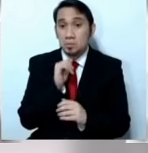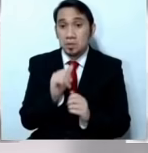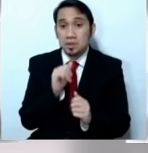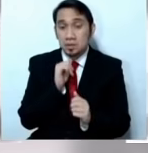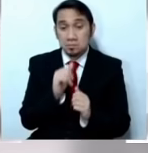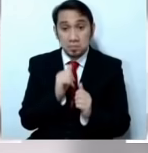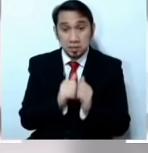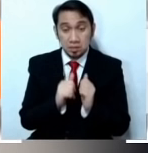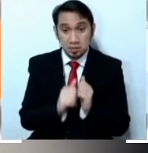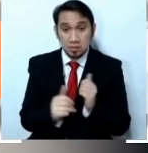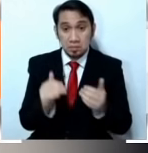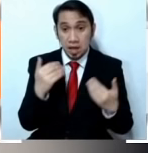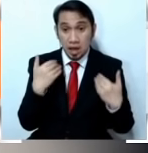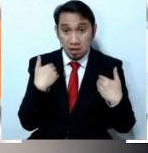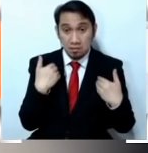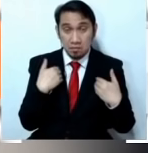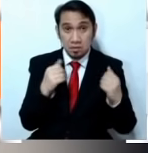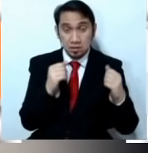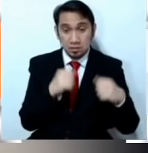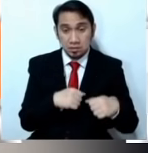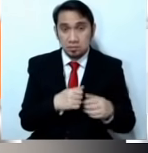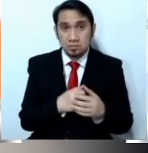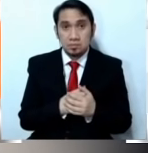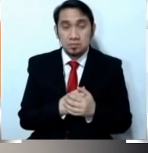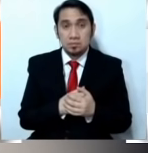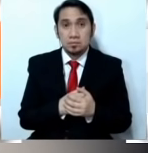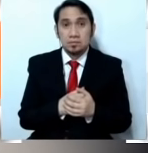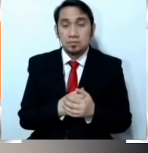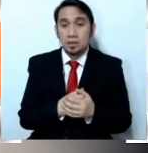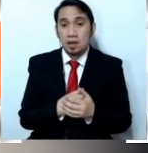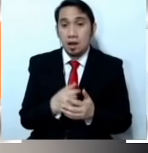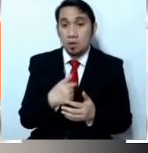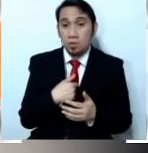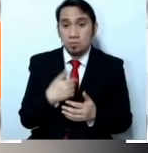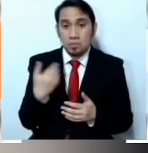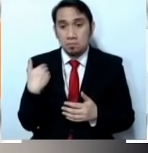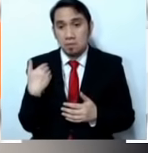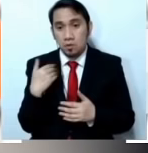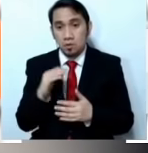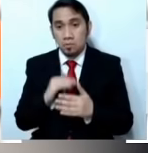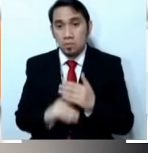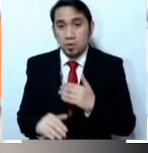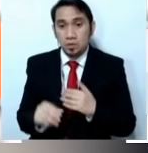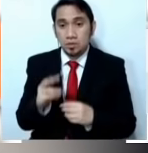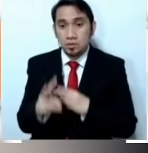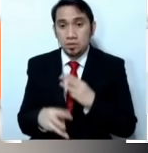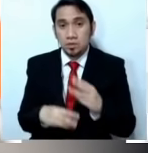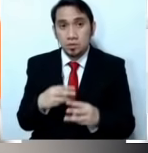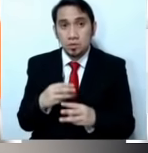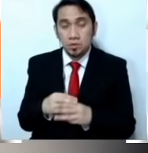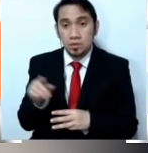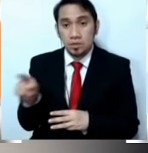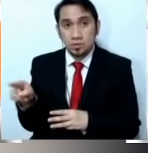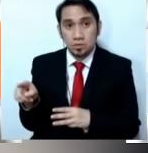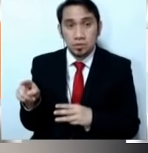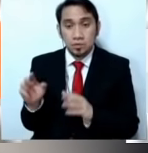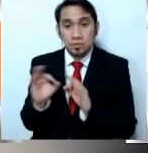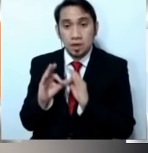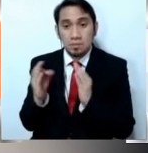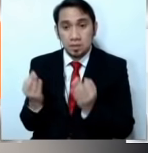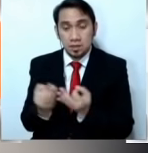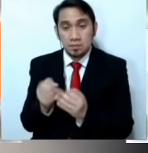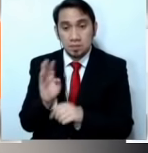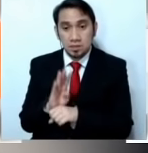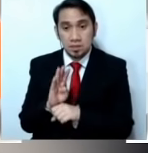venture agreements. Hindi pa ako pinanganak sa mundong ito. Andyan na ang negosyo ng pamilya ko.